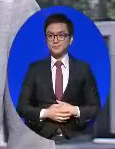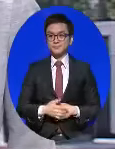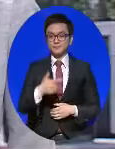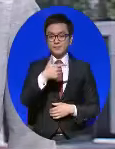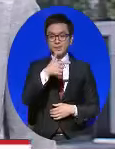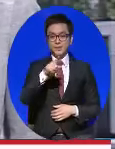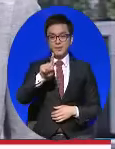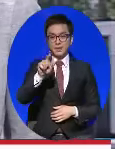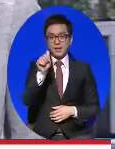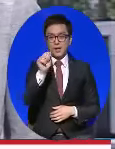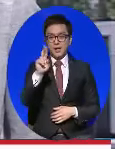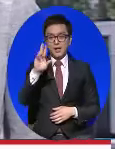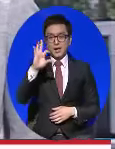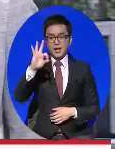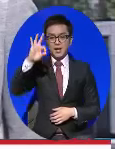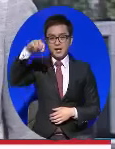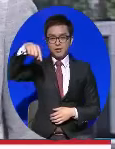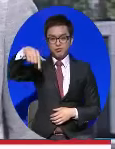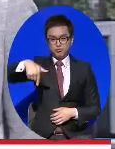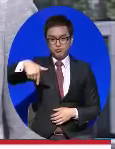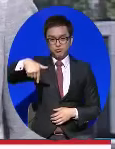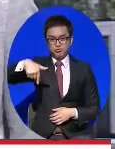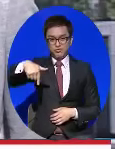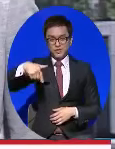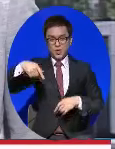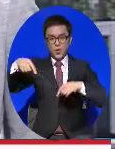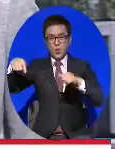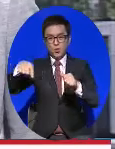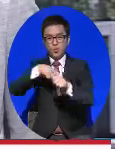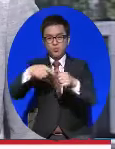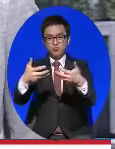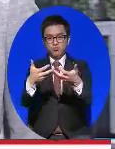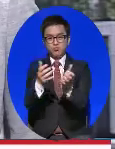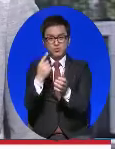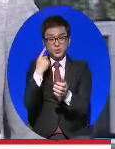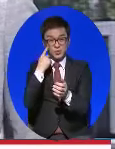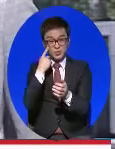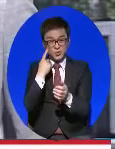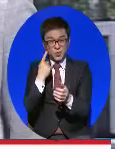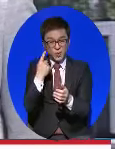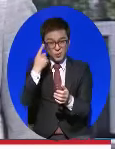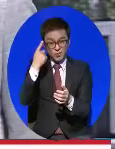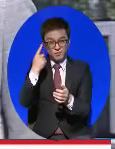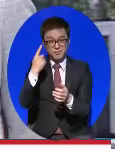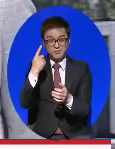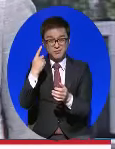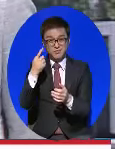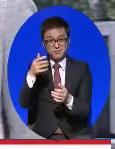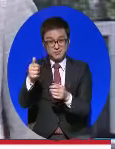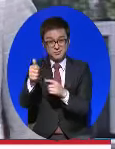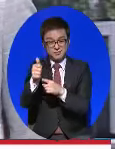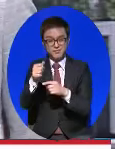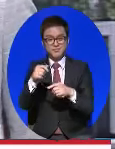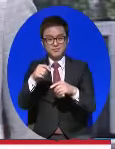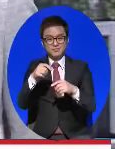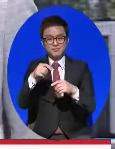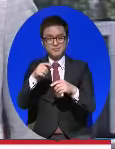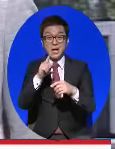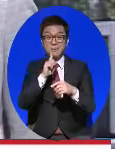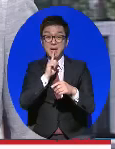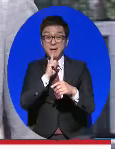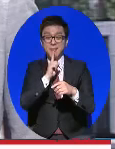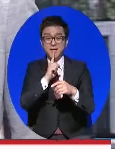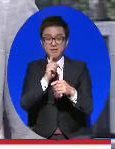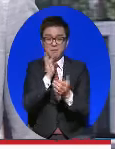나향욱 전 정책기획관의 민중은 개돼지 발언으로 논란이 됐던 교육부에서 이번에는 성희롱이